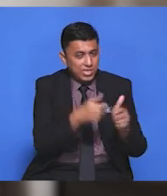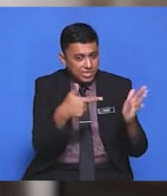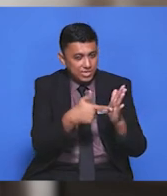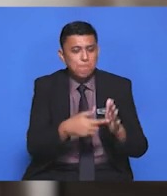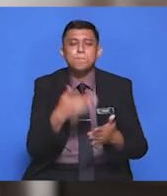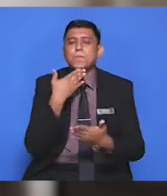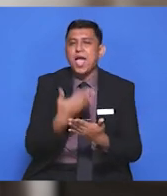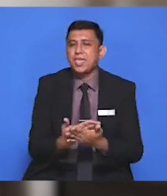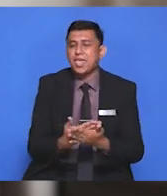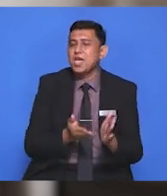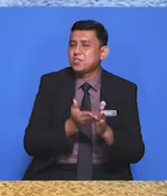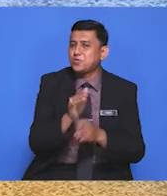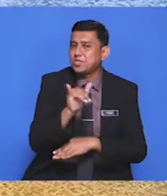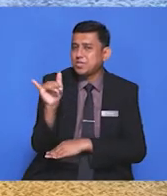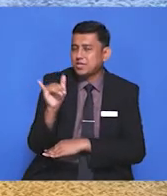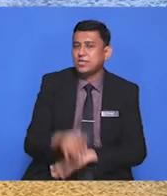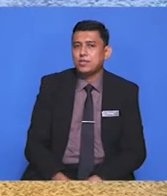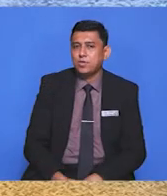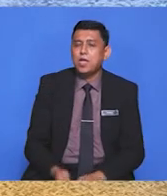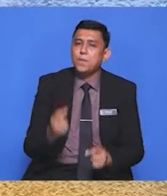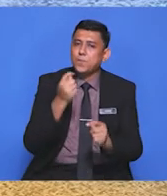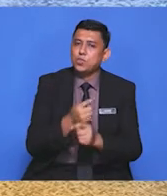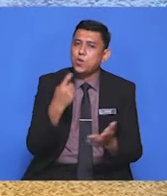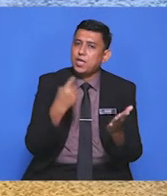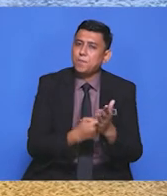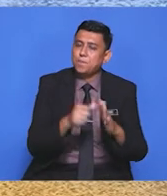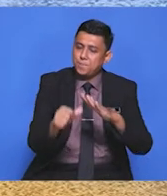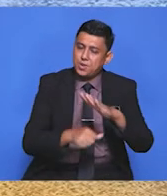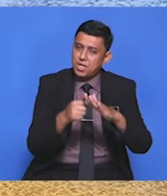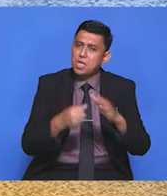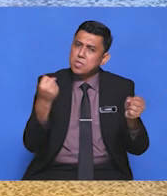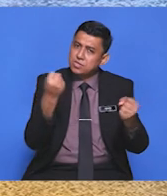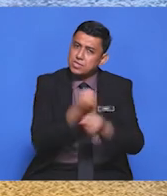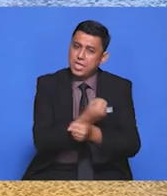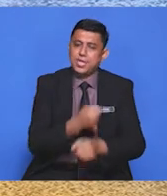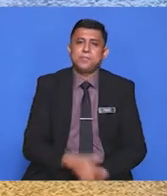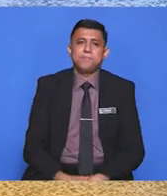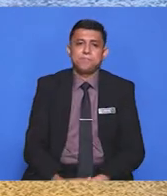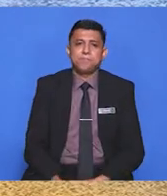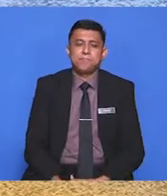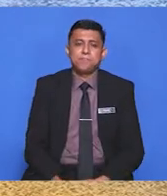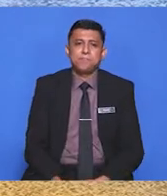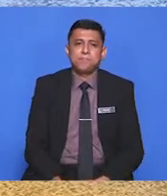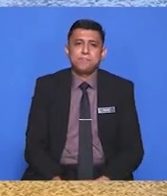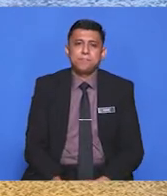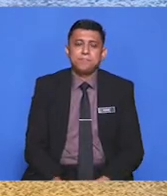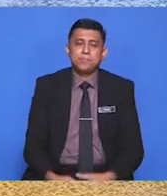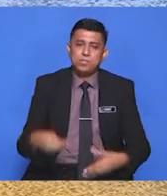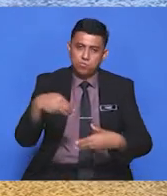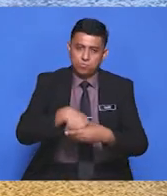Baik. Seterusnya, penentuan harga berasaskan persaingan. Di